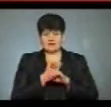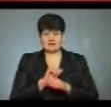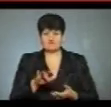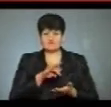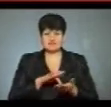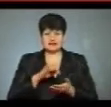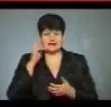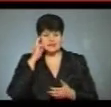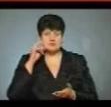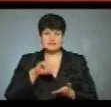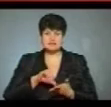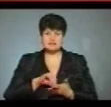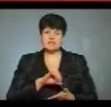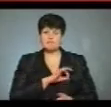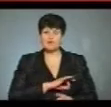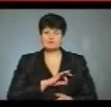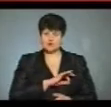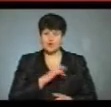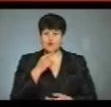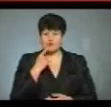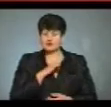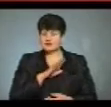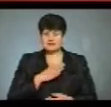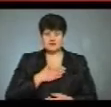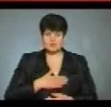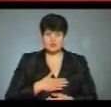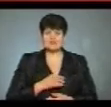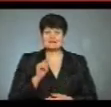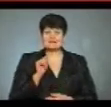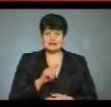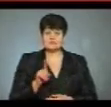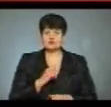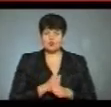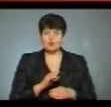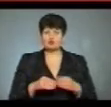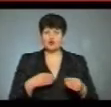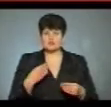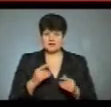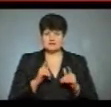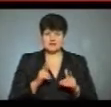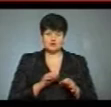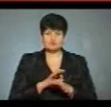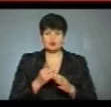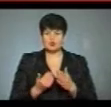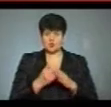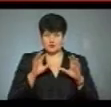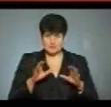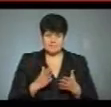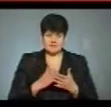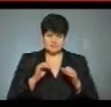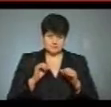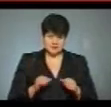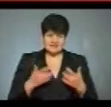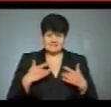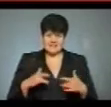Києва представники профспілок. Кажуть, що невдоволені, зокрема, тим, що роботодавець, згідно проекту нового закону, матиме змогу